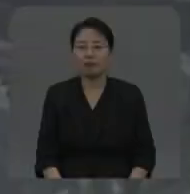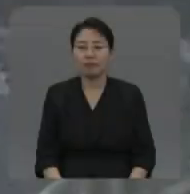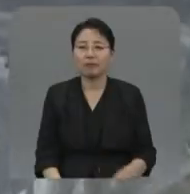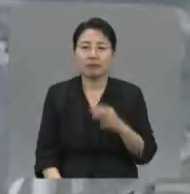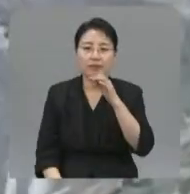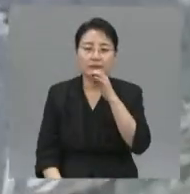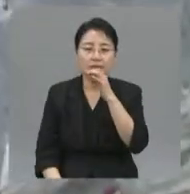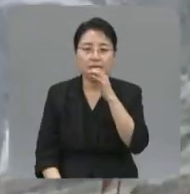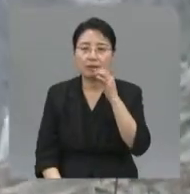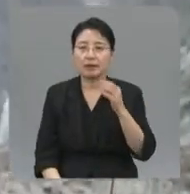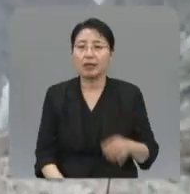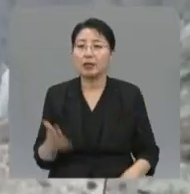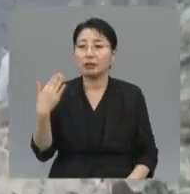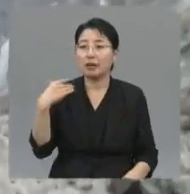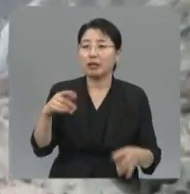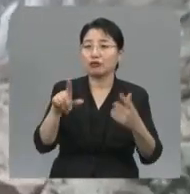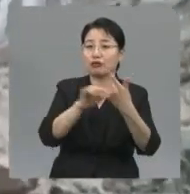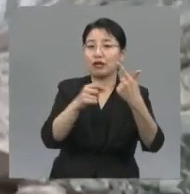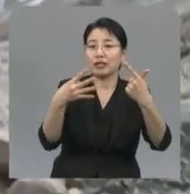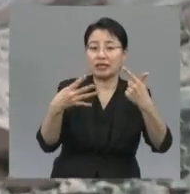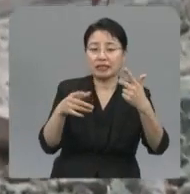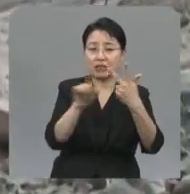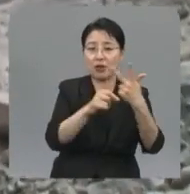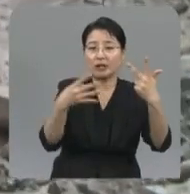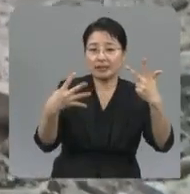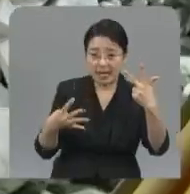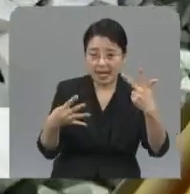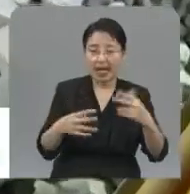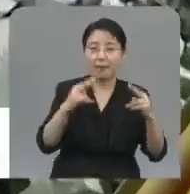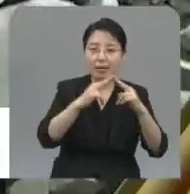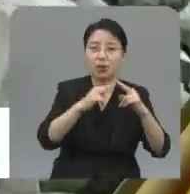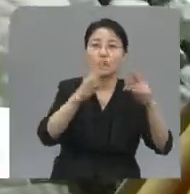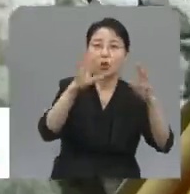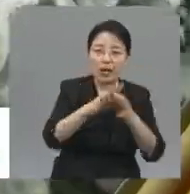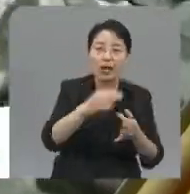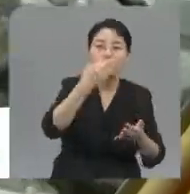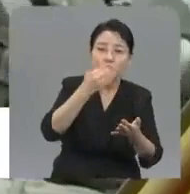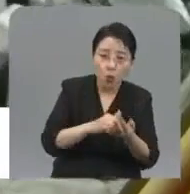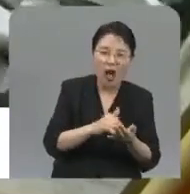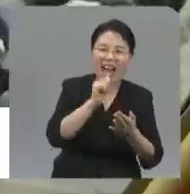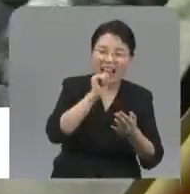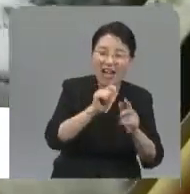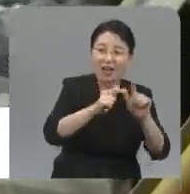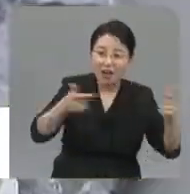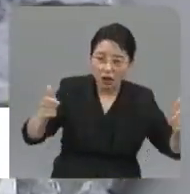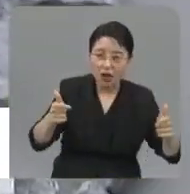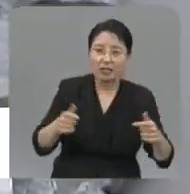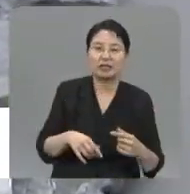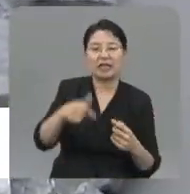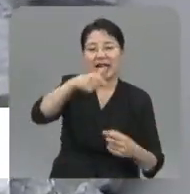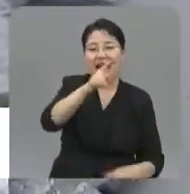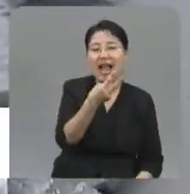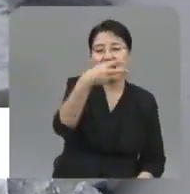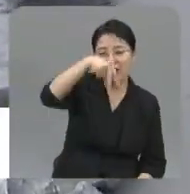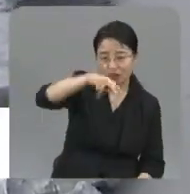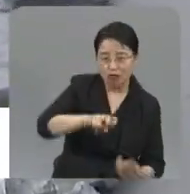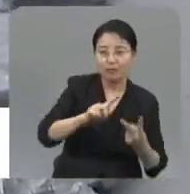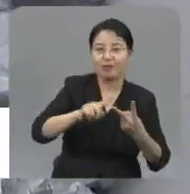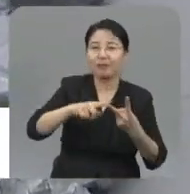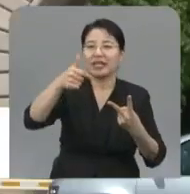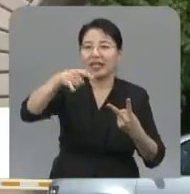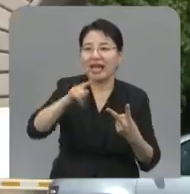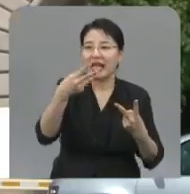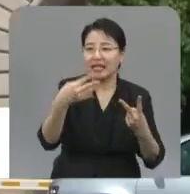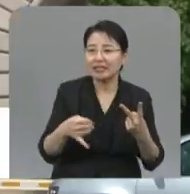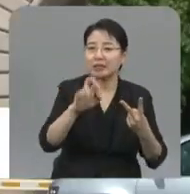Bộ Thương Mại Mỹ ngày 5 tháng 7 giờ địa phương đã đưa ra tuyên bố dưới danh nghĩa người phát ngôn cho biết nước này phản đối mạnh mẽ tuyên bố một ngày trước đó